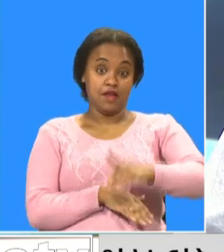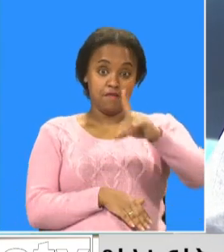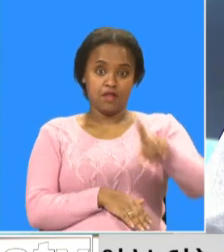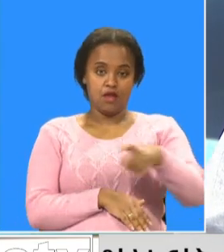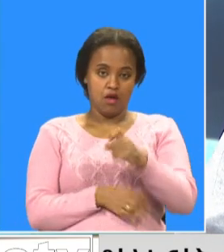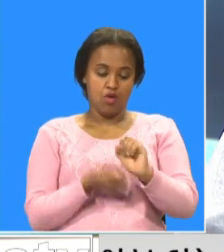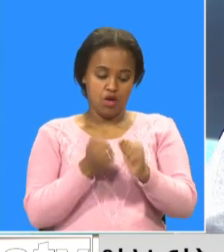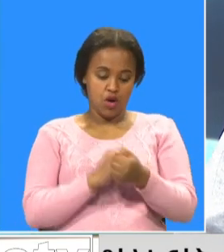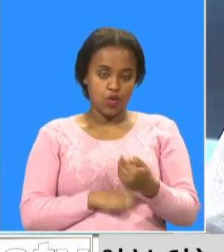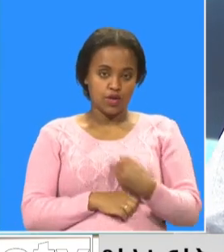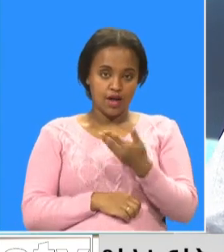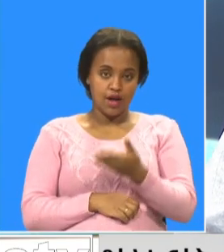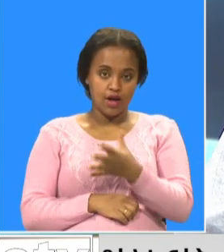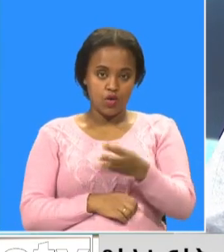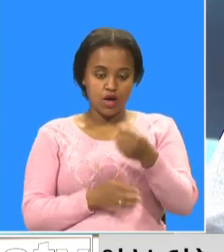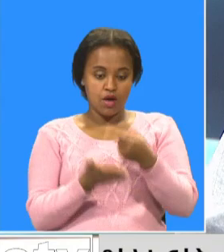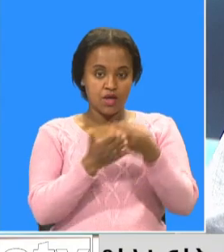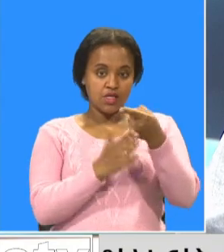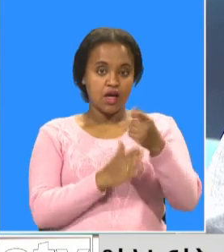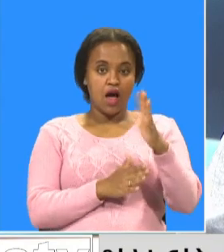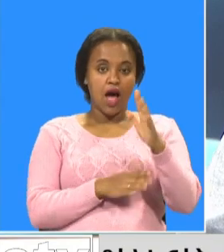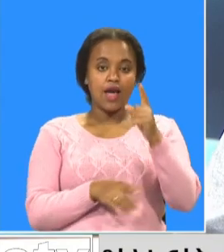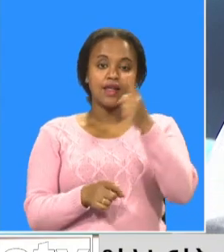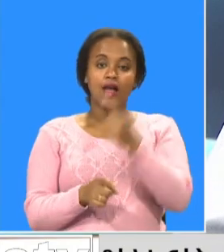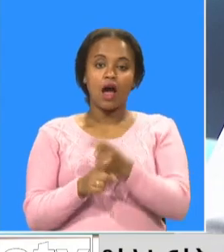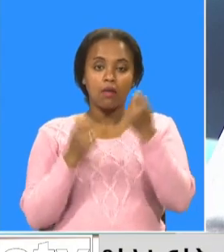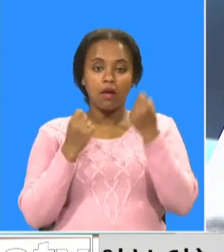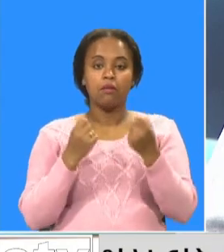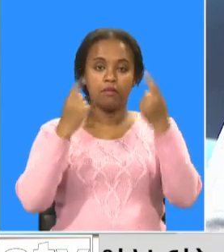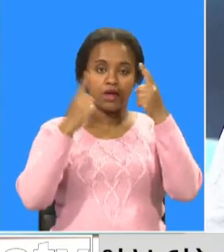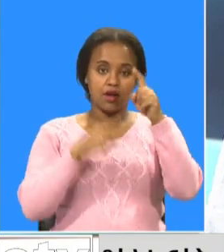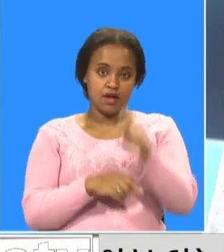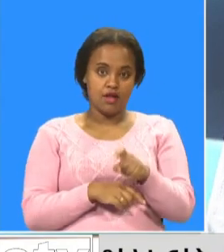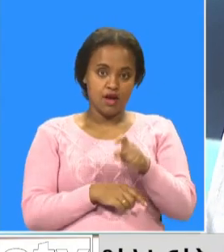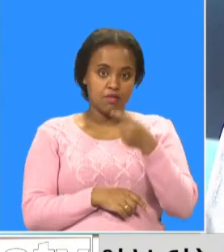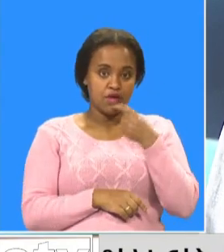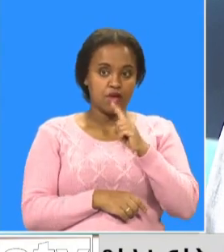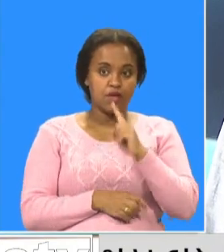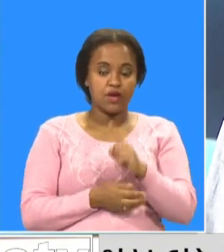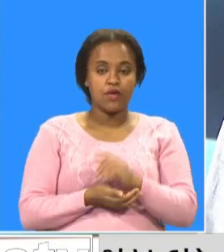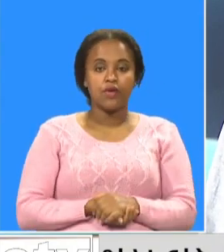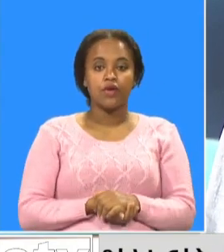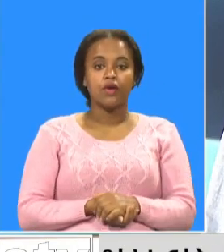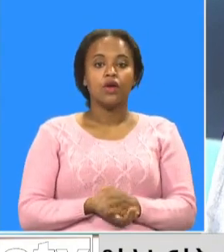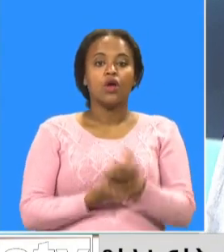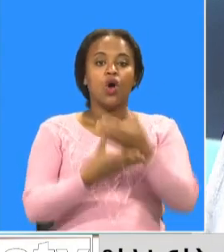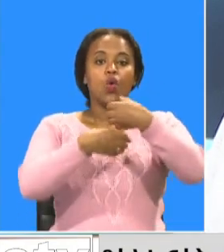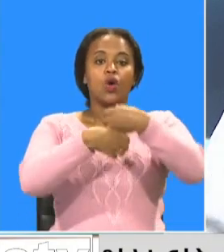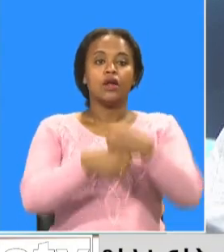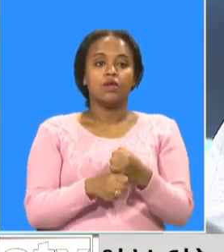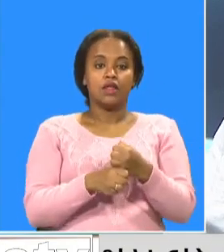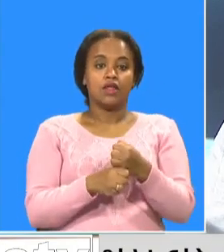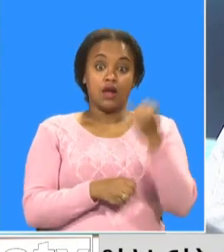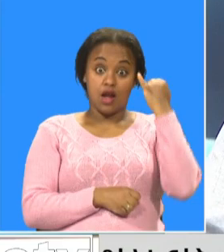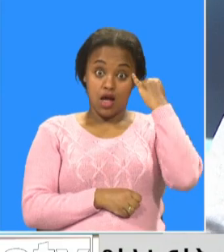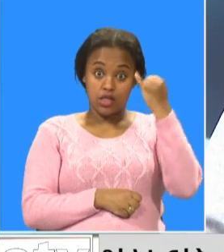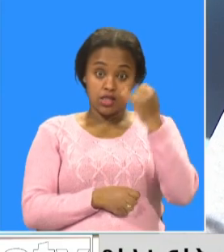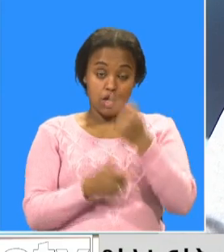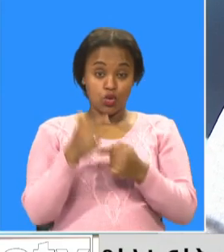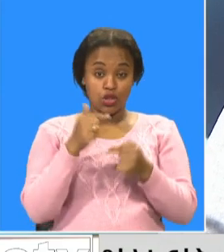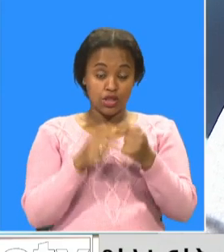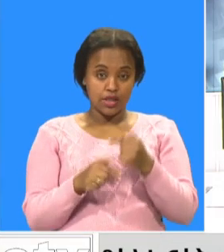የሆነ ለውጥ ነው ያለውና በዛ አይነት አግባብ መረዳት አለብን የሚለው ነው። መልካም። ወደ ማጠቃለያ ሀሳቦችም በዛው